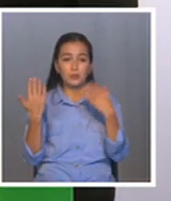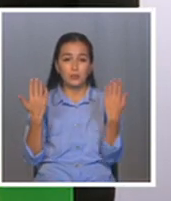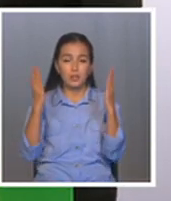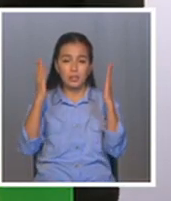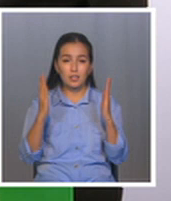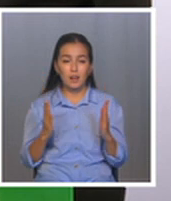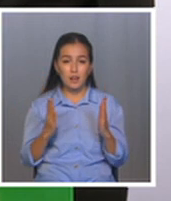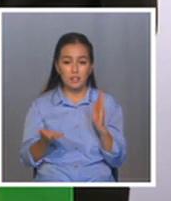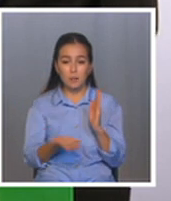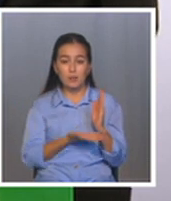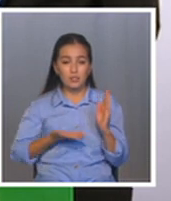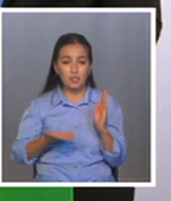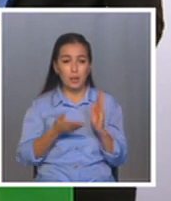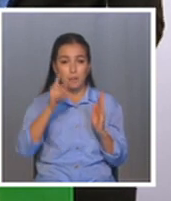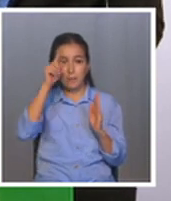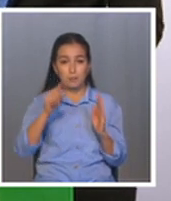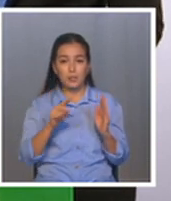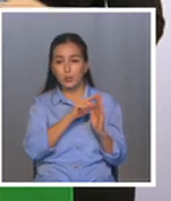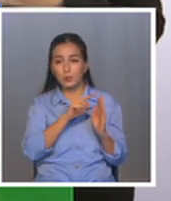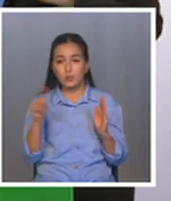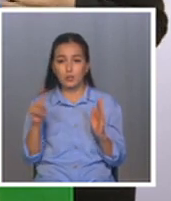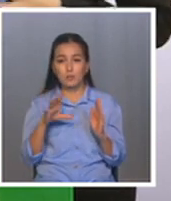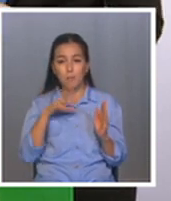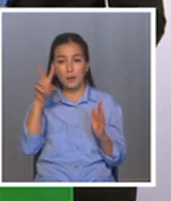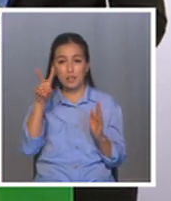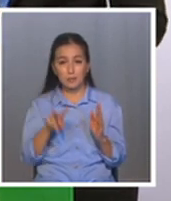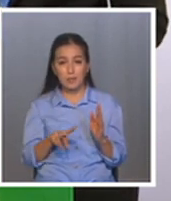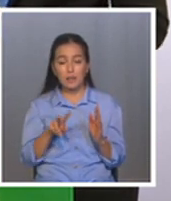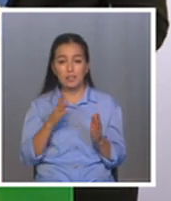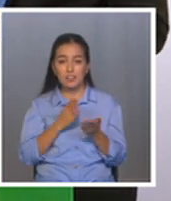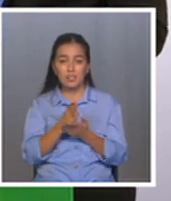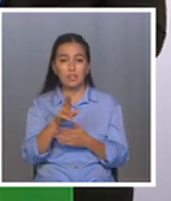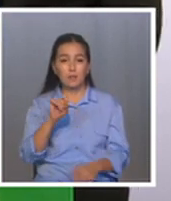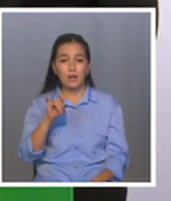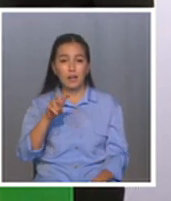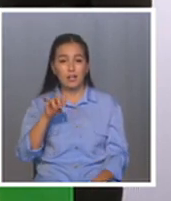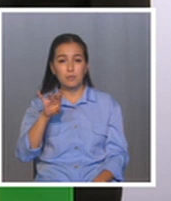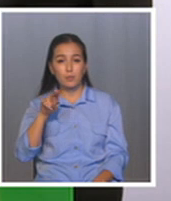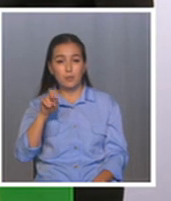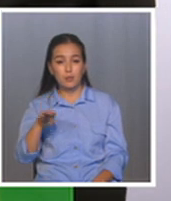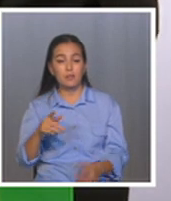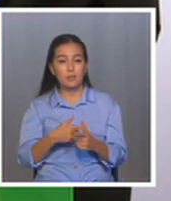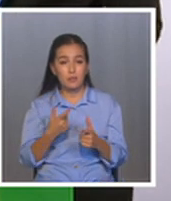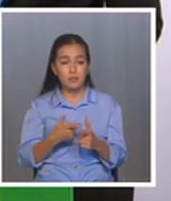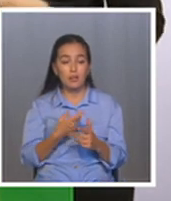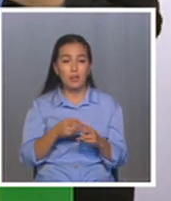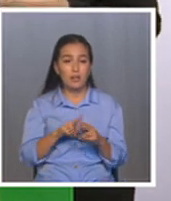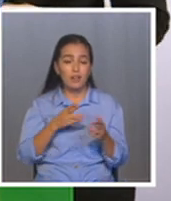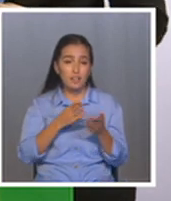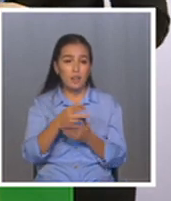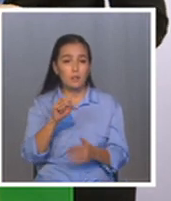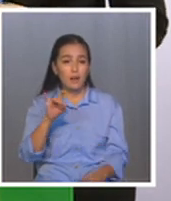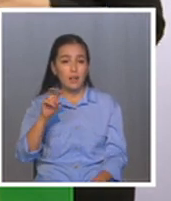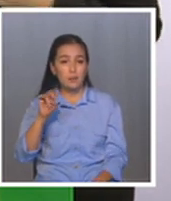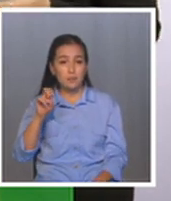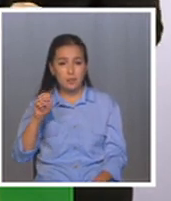жазықтығына перпендикуляр болатын параллелепипедті тік параллелепипед деп атаймыз. Тік параллелепипедтің бүйір